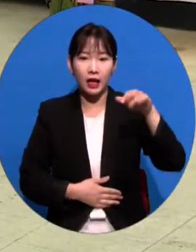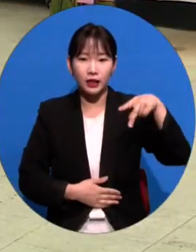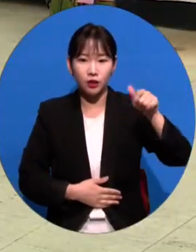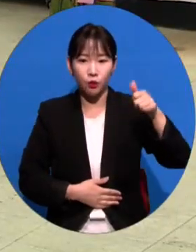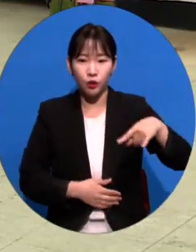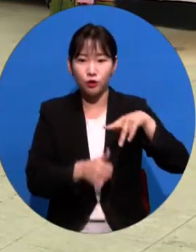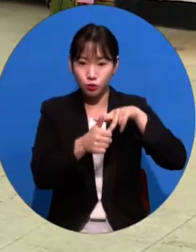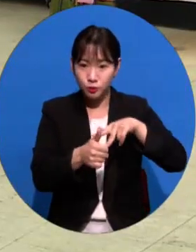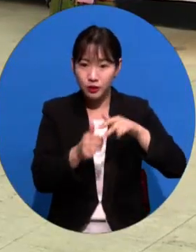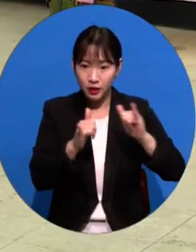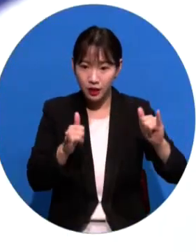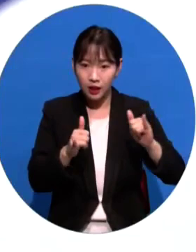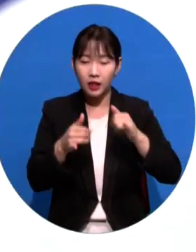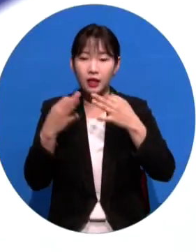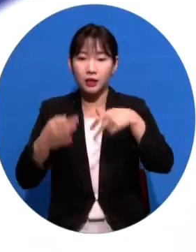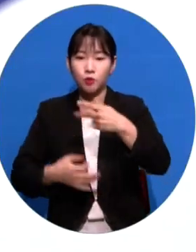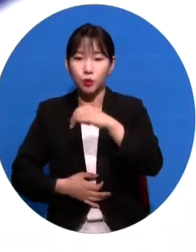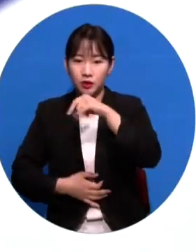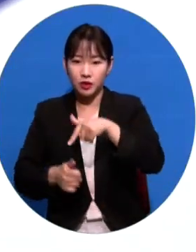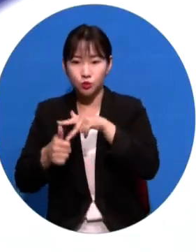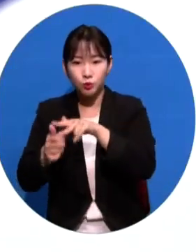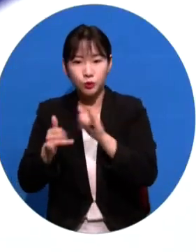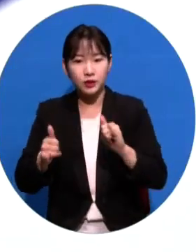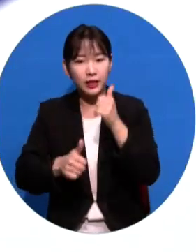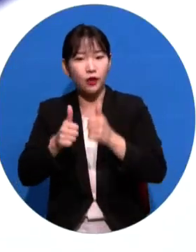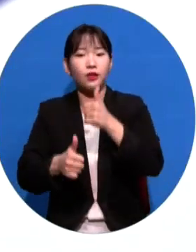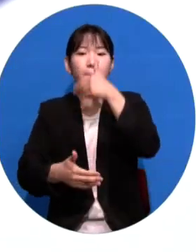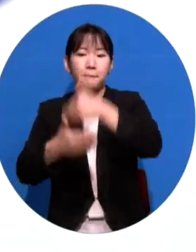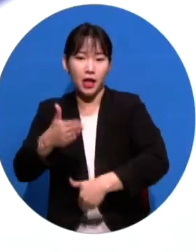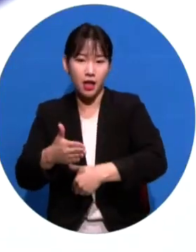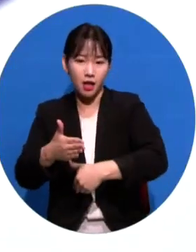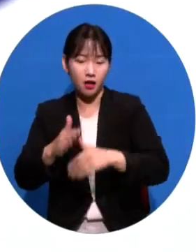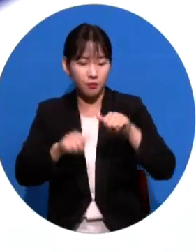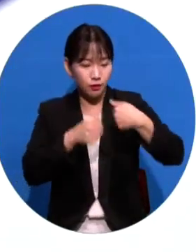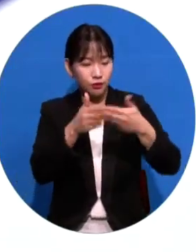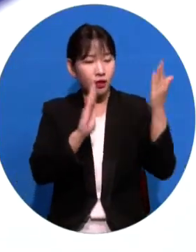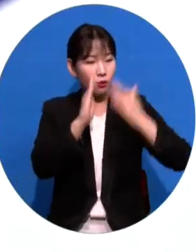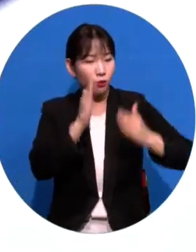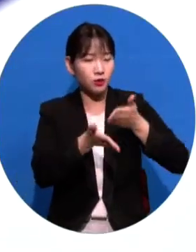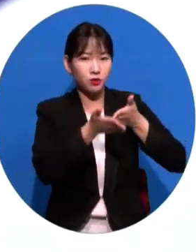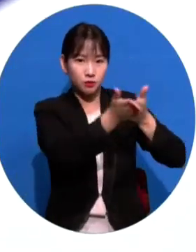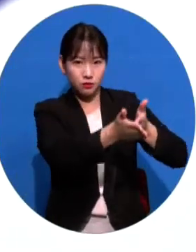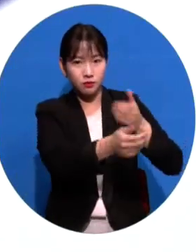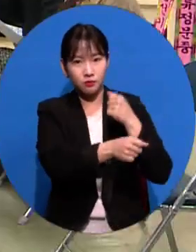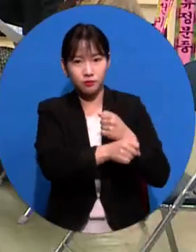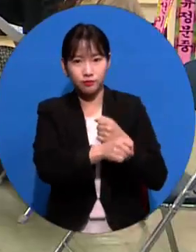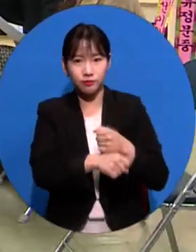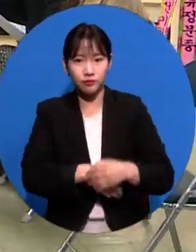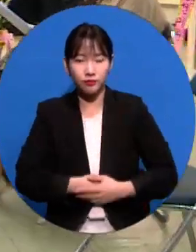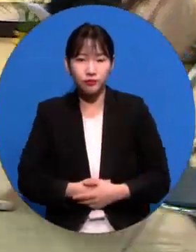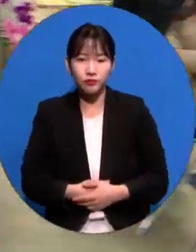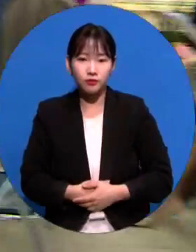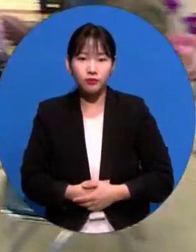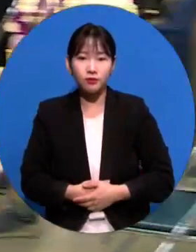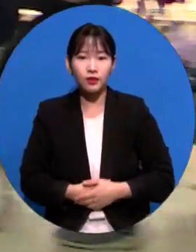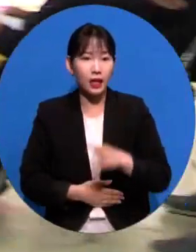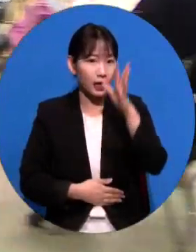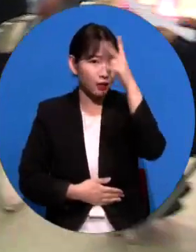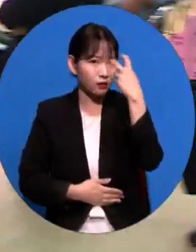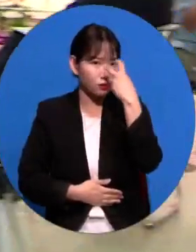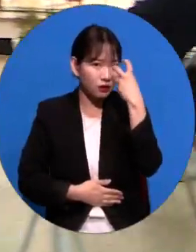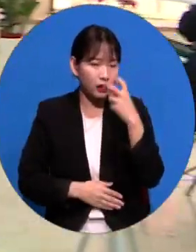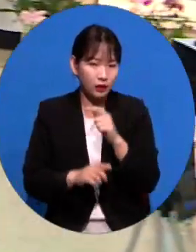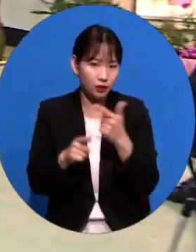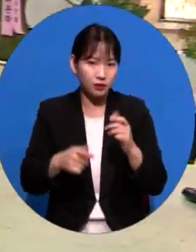예비후보가 김 종 시 예비후보의 경선 배제를 민주당의 공식 요구한 겁니다 경찰의 수사